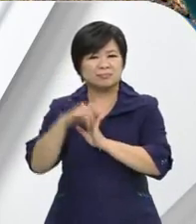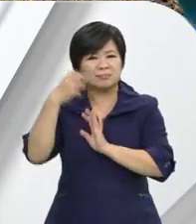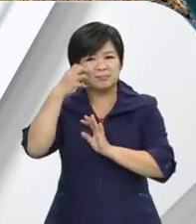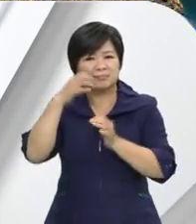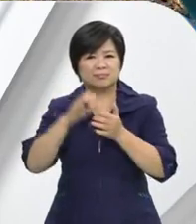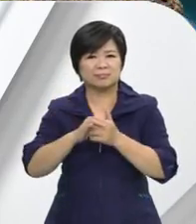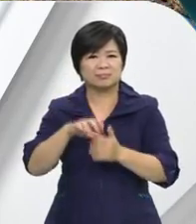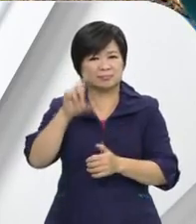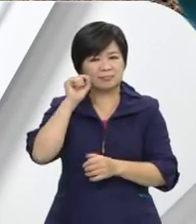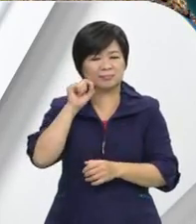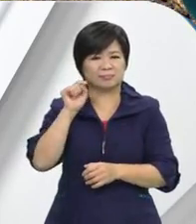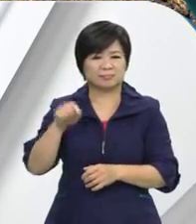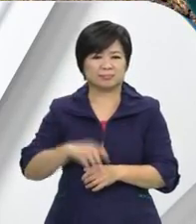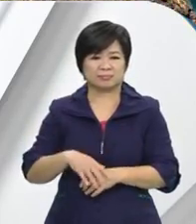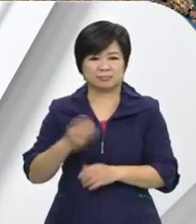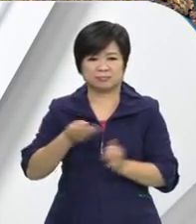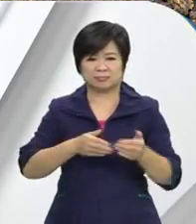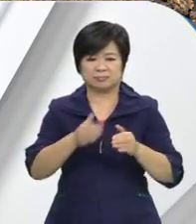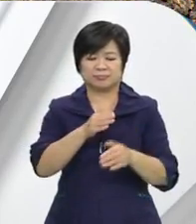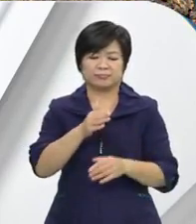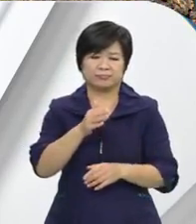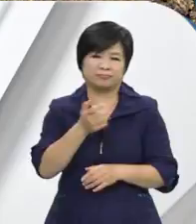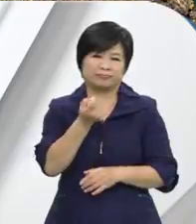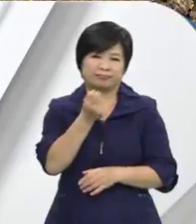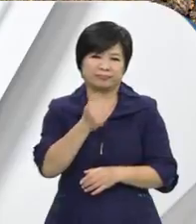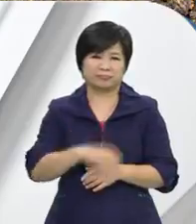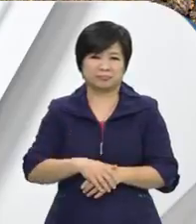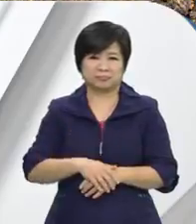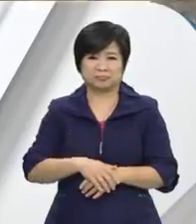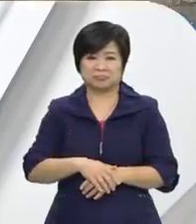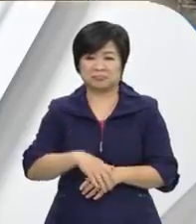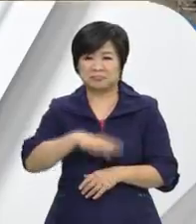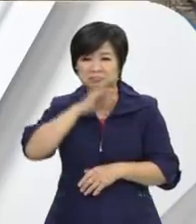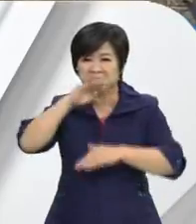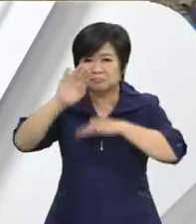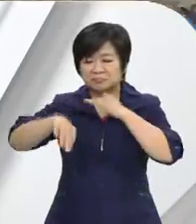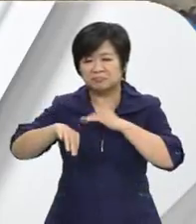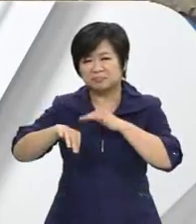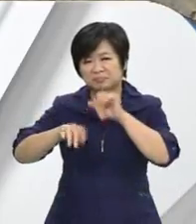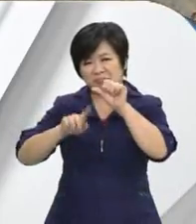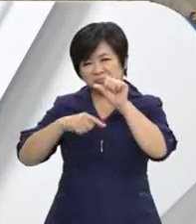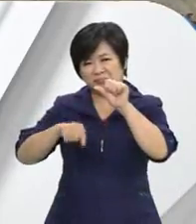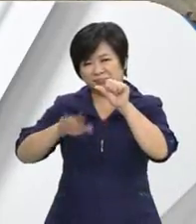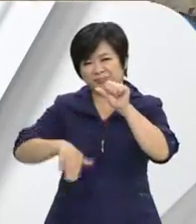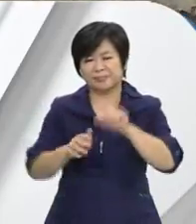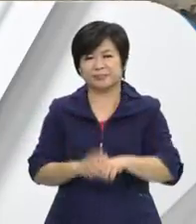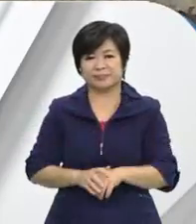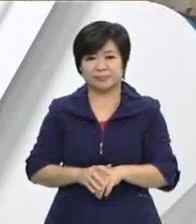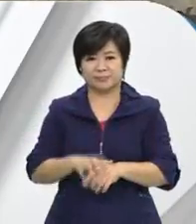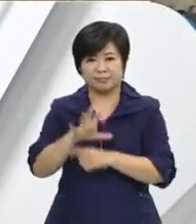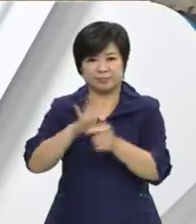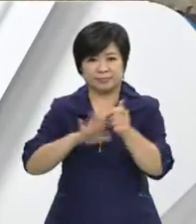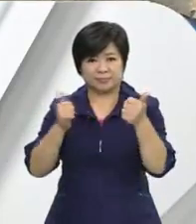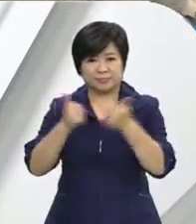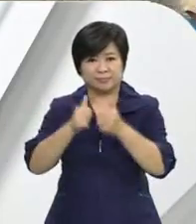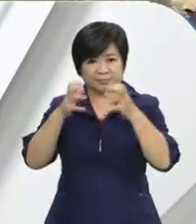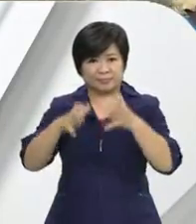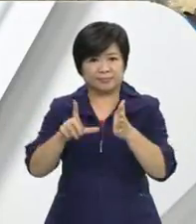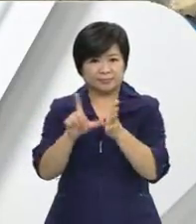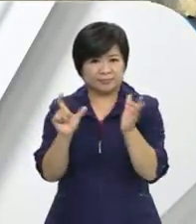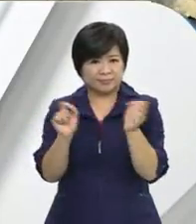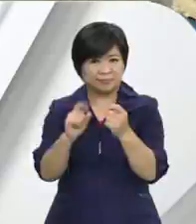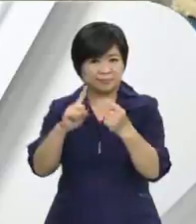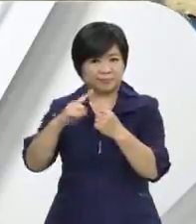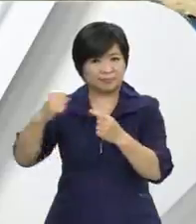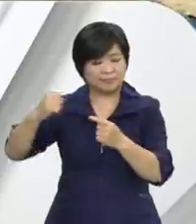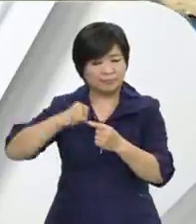来讲来讲是茫茫的后生哎，比俺后生哎唔会超过五十啦。 米亚农民飞特别期盼农村临时年的某些